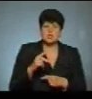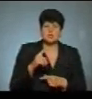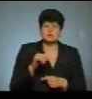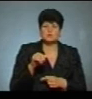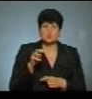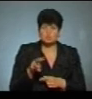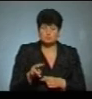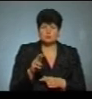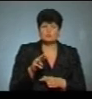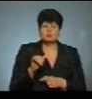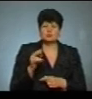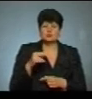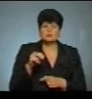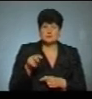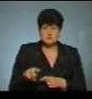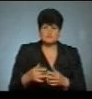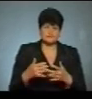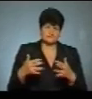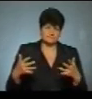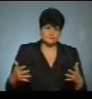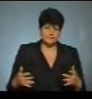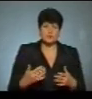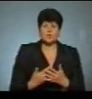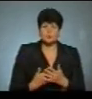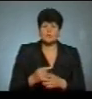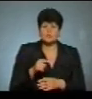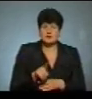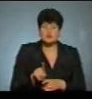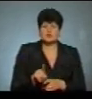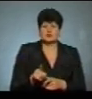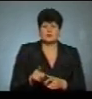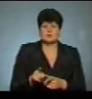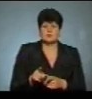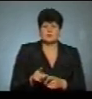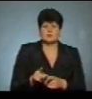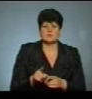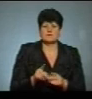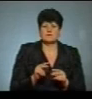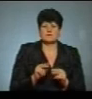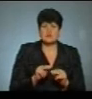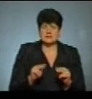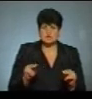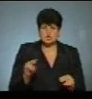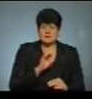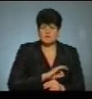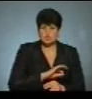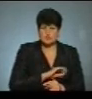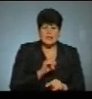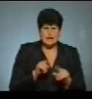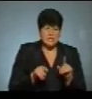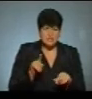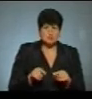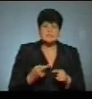Moodle, онлайн-платформи і так далі. Тобто те, що навіть викладачі використовували рідко, зараз